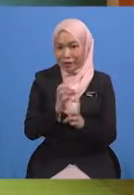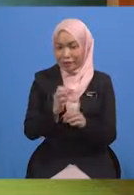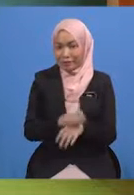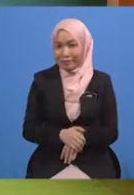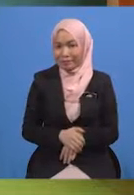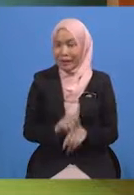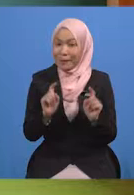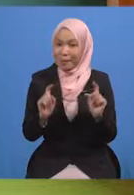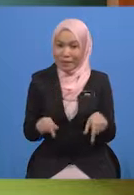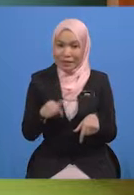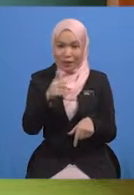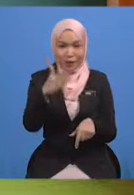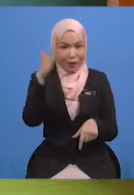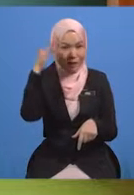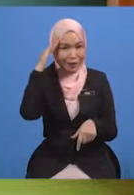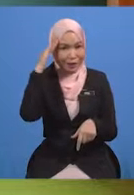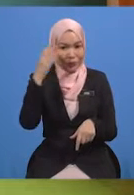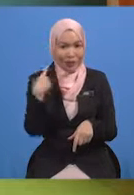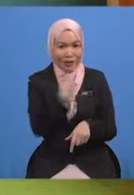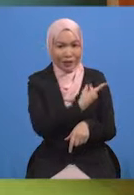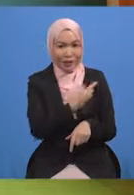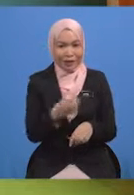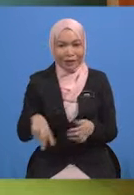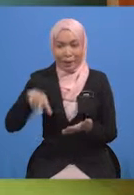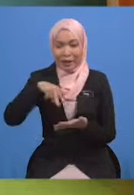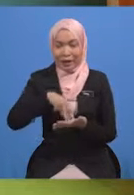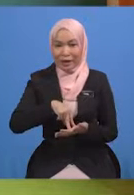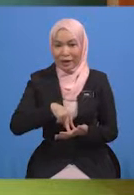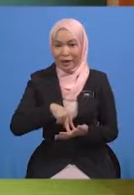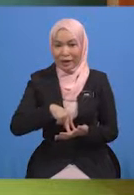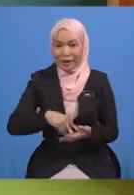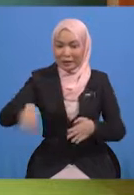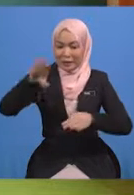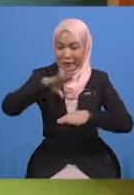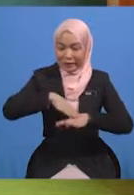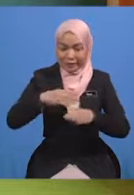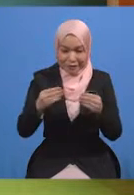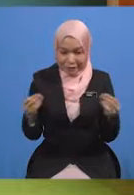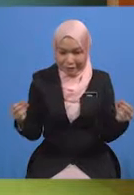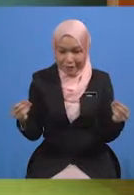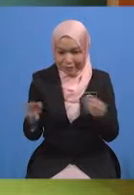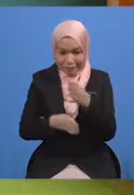kamu tahu kita berdiri dan tinggal di atas tanah.